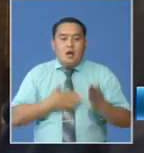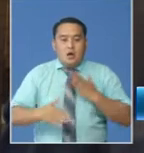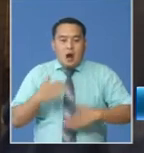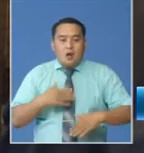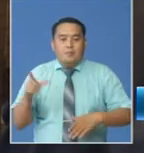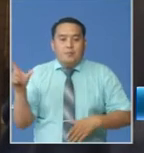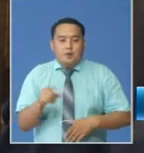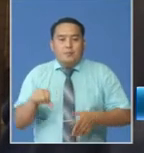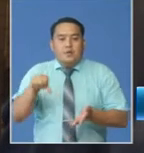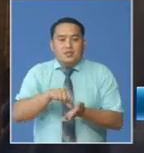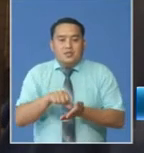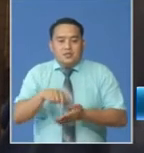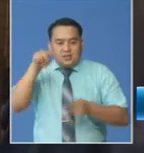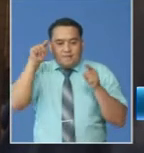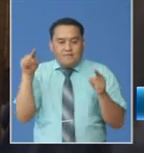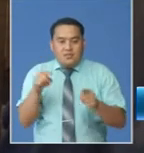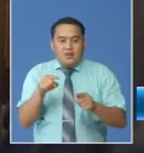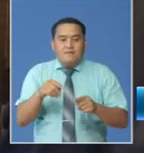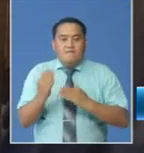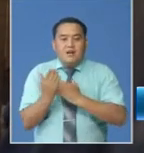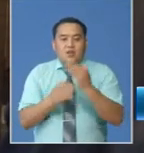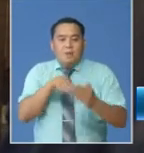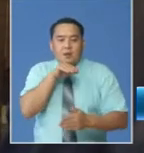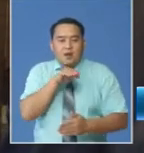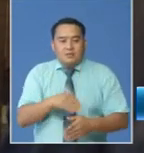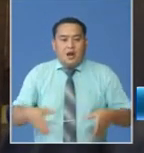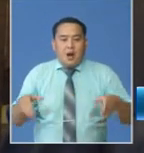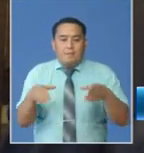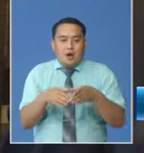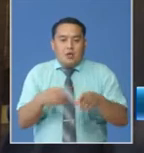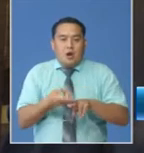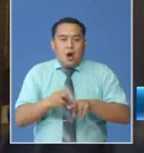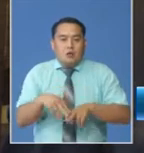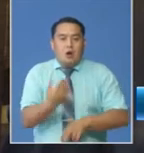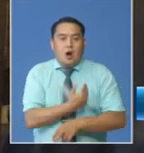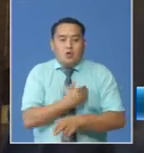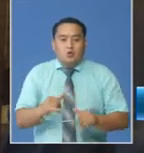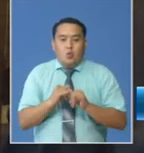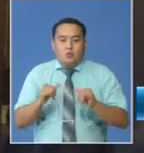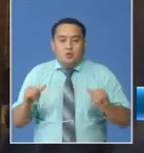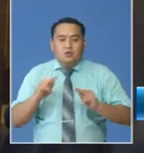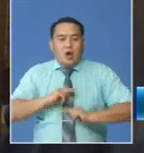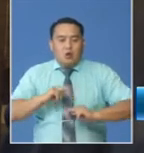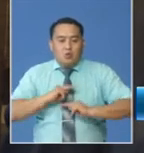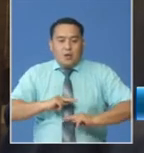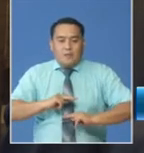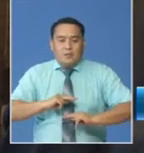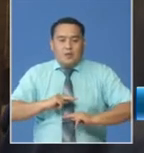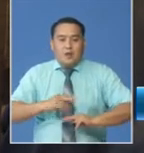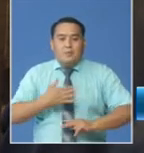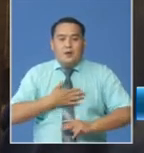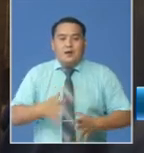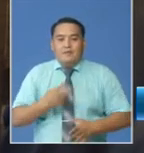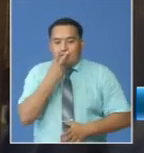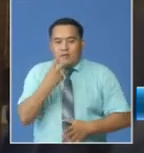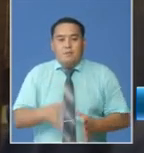привести сюда представителей известных и высокопрофессиональных голландских компаний, которые хотят расширить взаимовыгодное сотрудничество. Мы видим